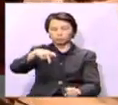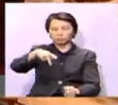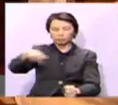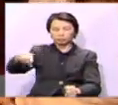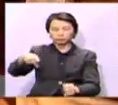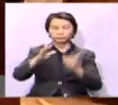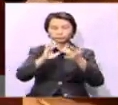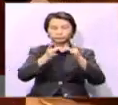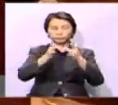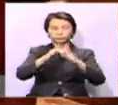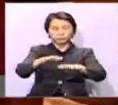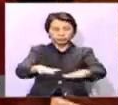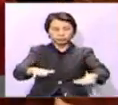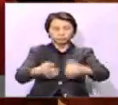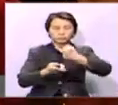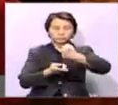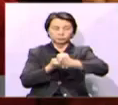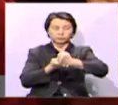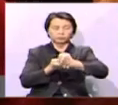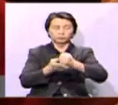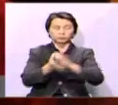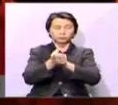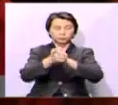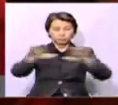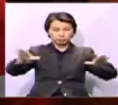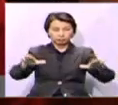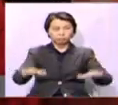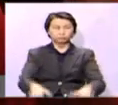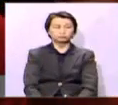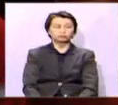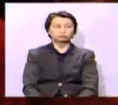penapisan internet Kids Safe.